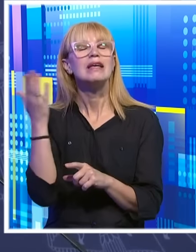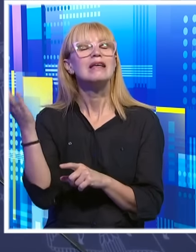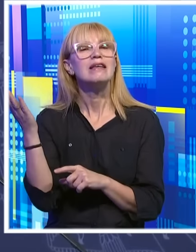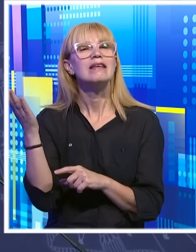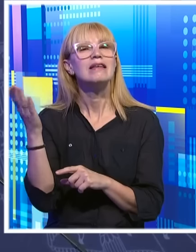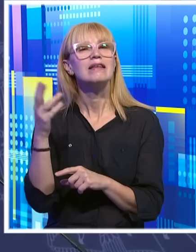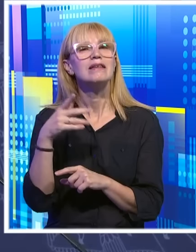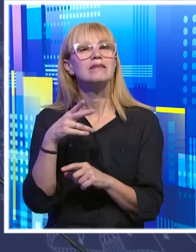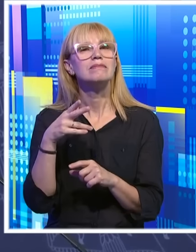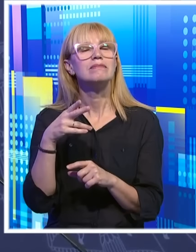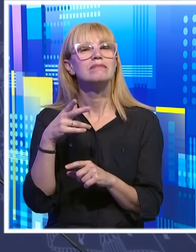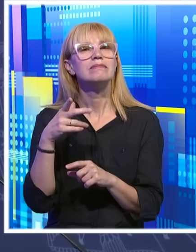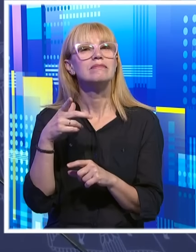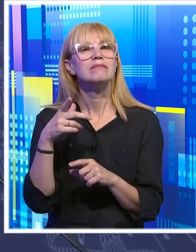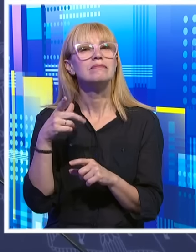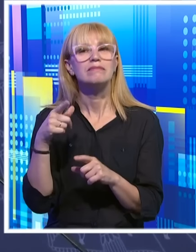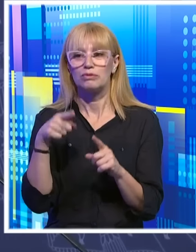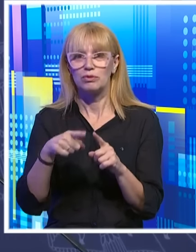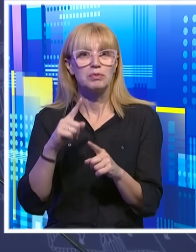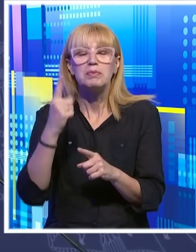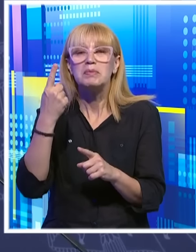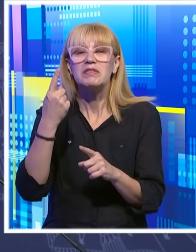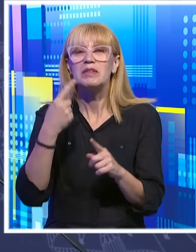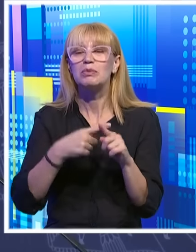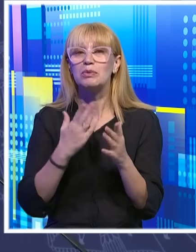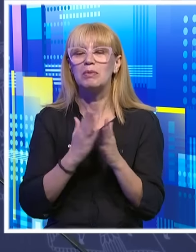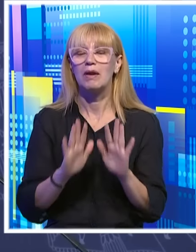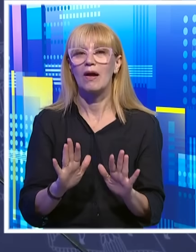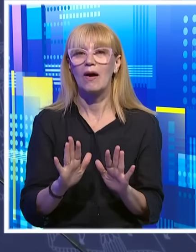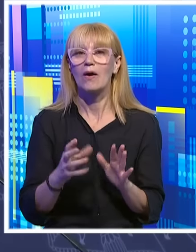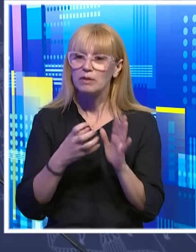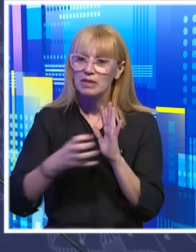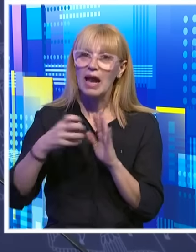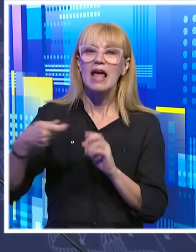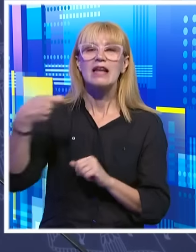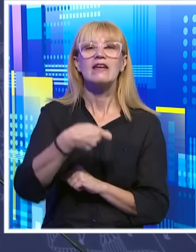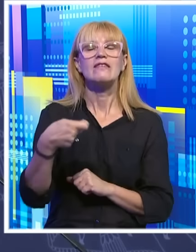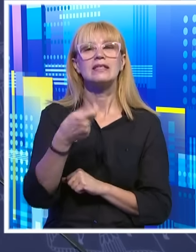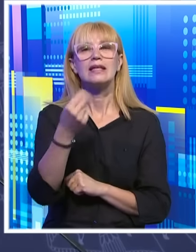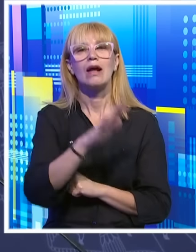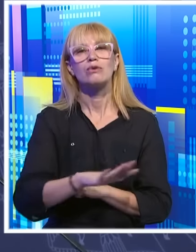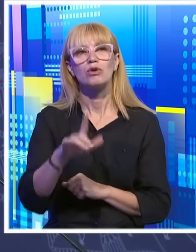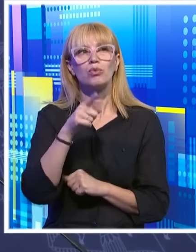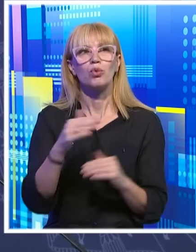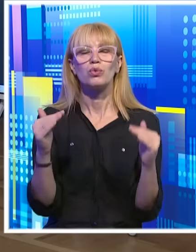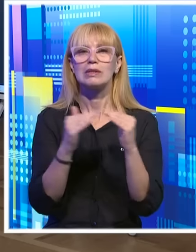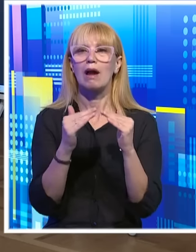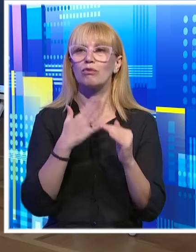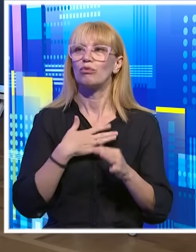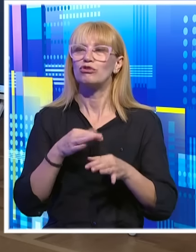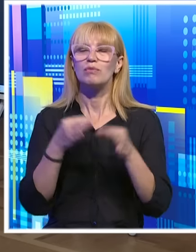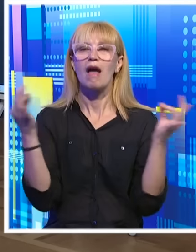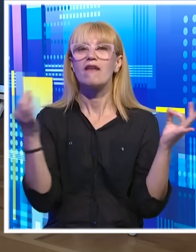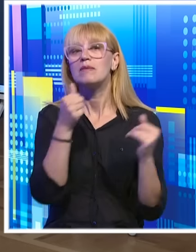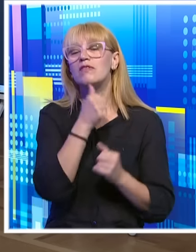bilo fantastično značajno za dalje investiranje u našu zemlju i verujemo da je u skladu sa stanjem naših javnih finansija to